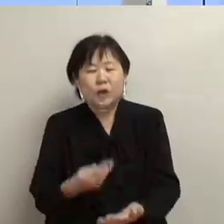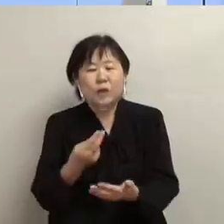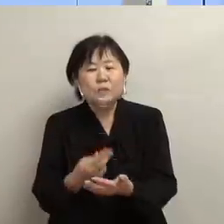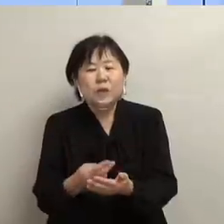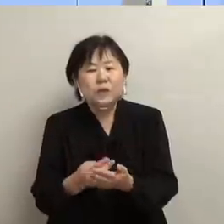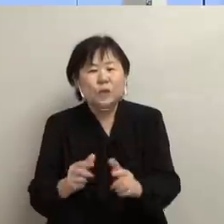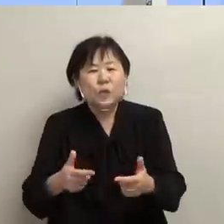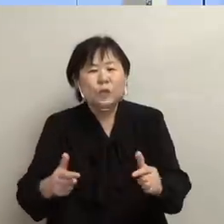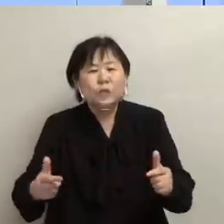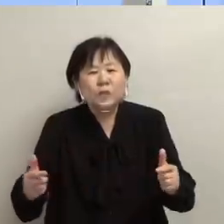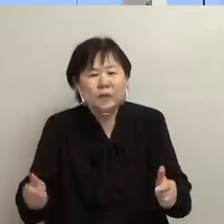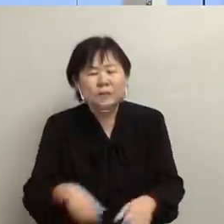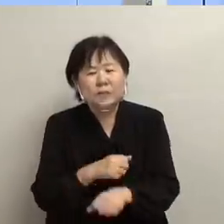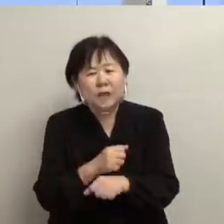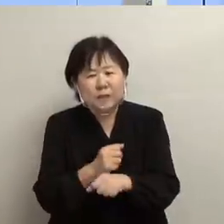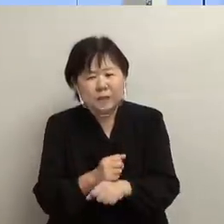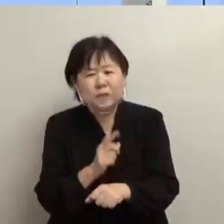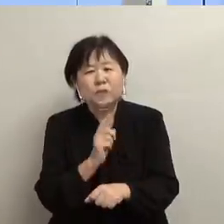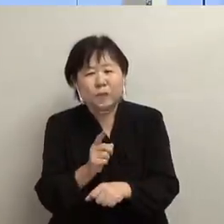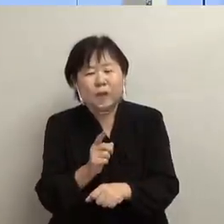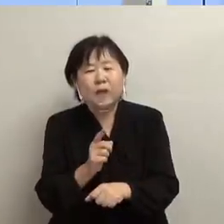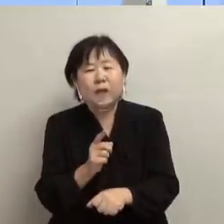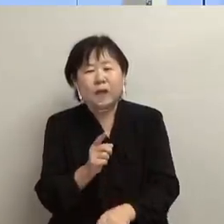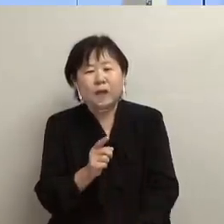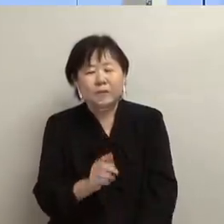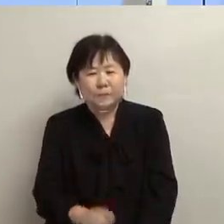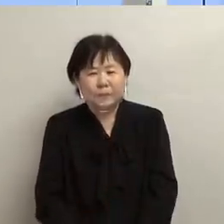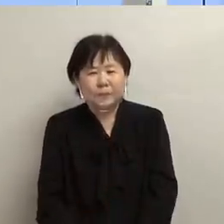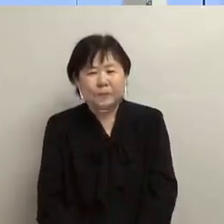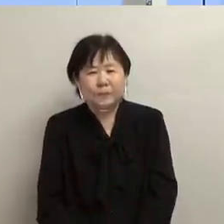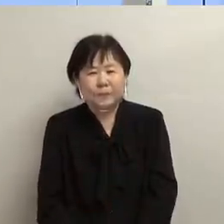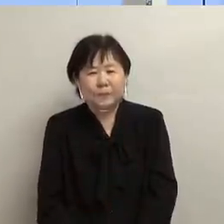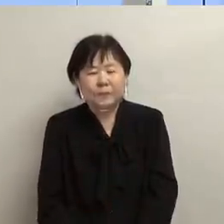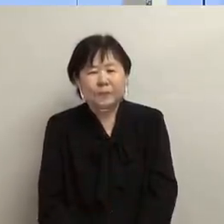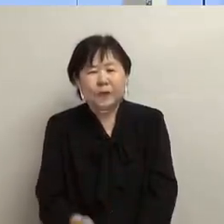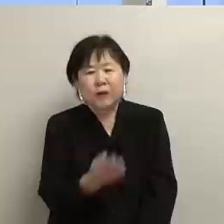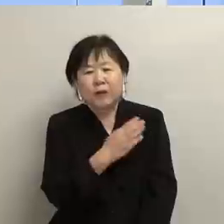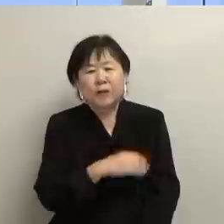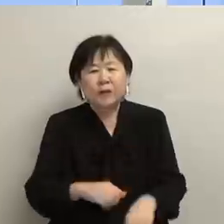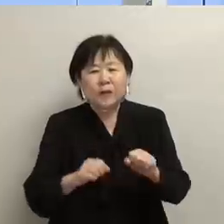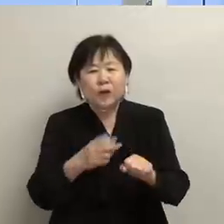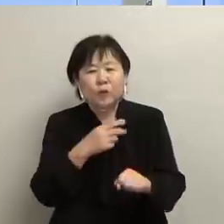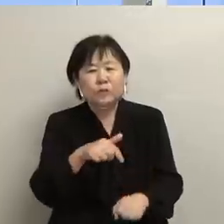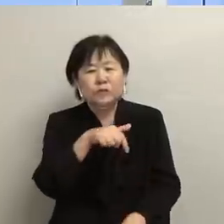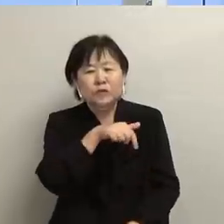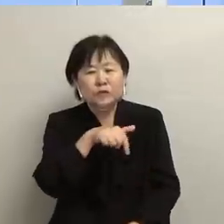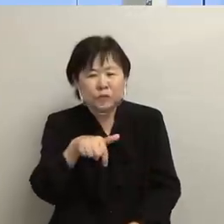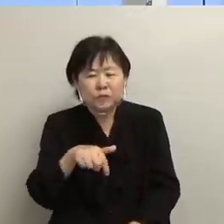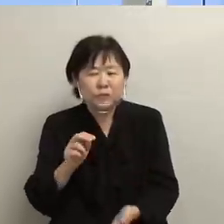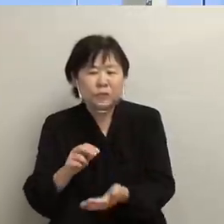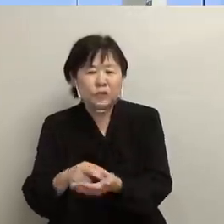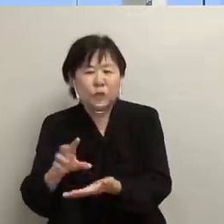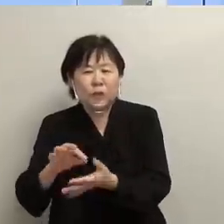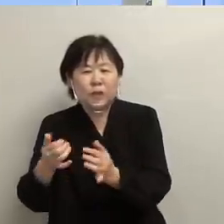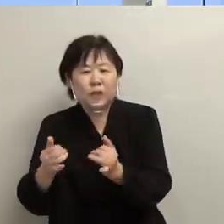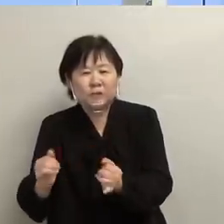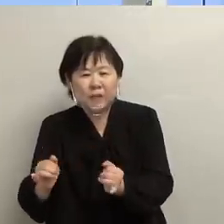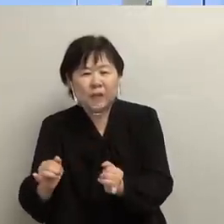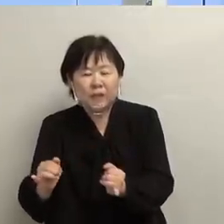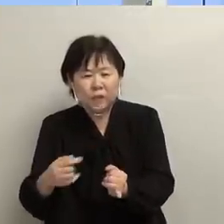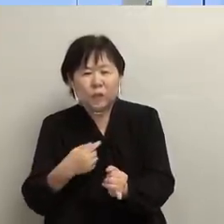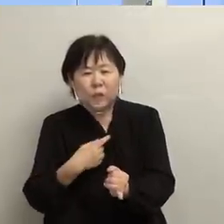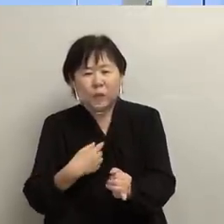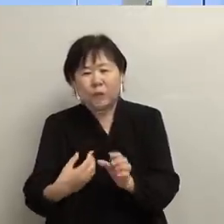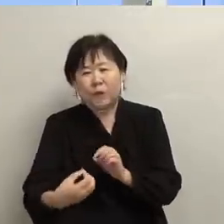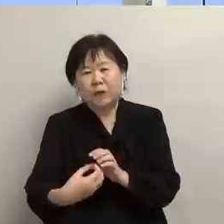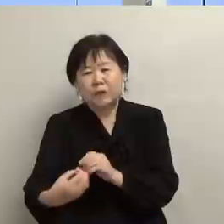いうのをまあこのか色々なた健康福祉部とか医療関係者の方々とお話をするだけで私自身も彼の感じ